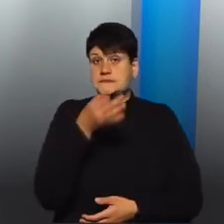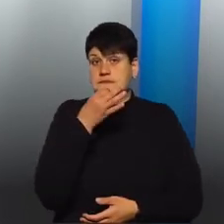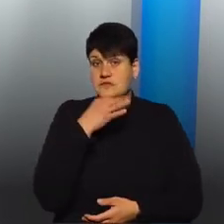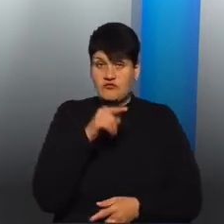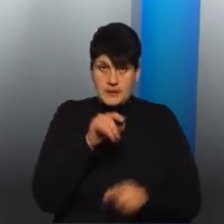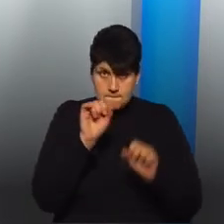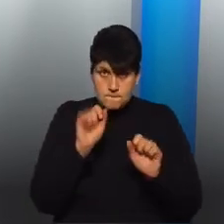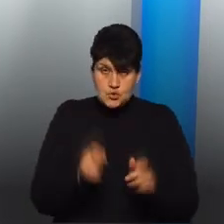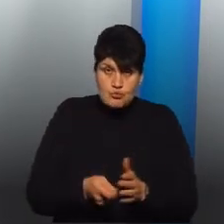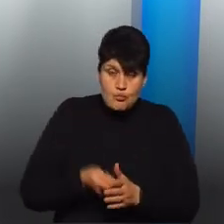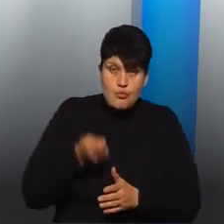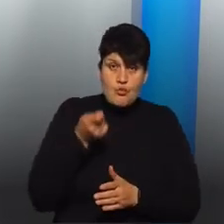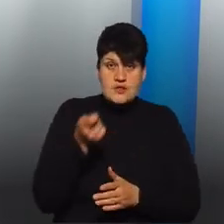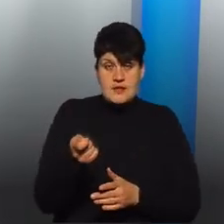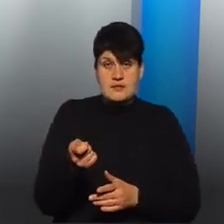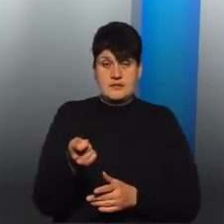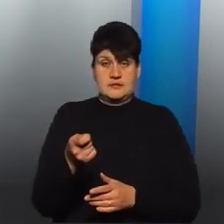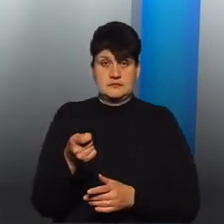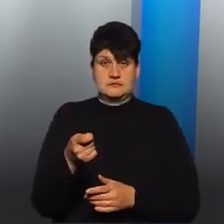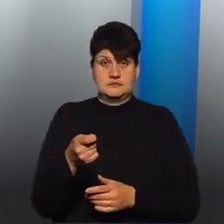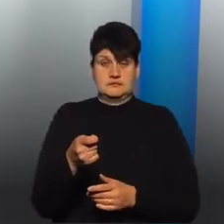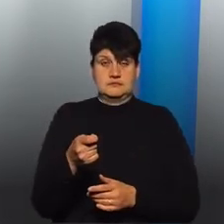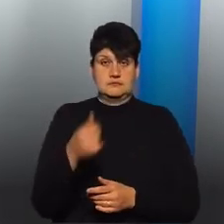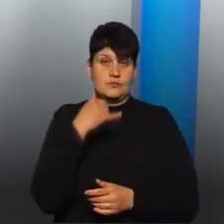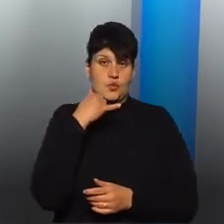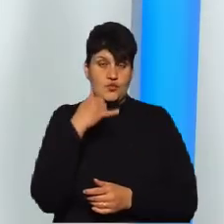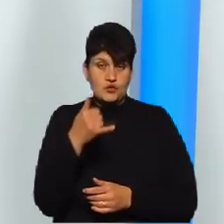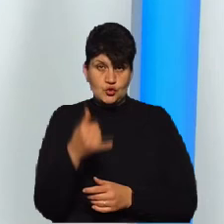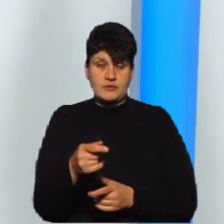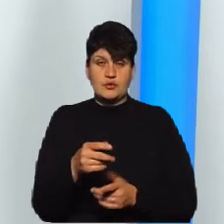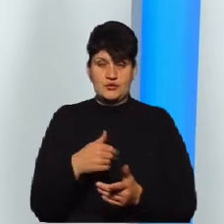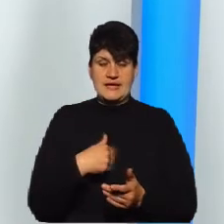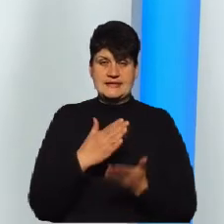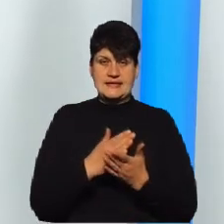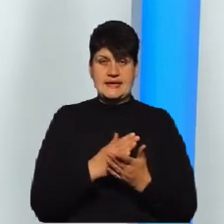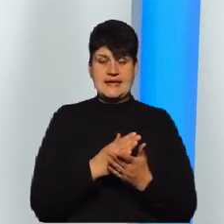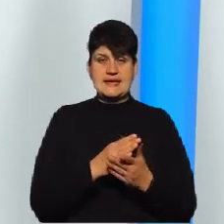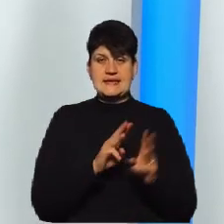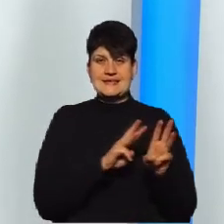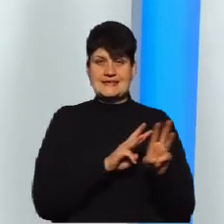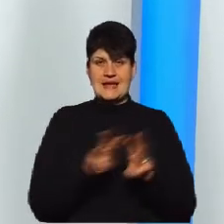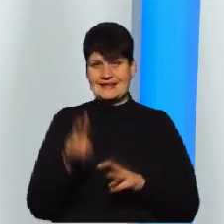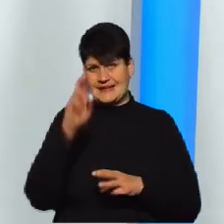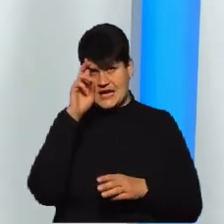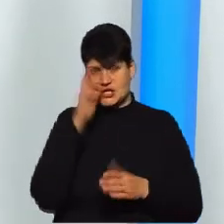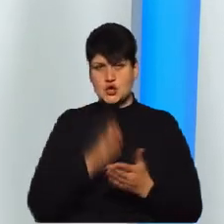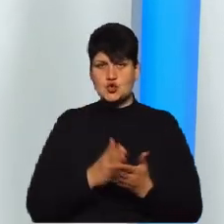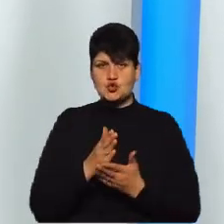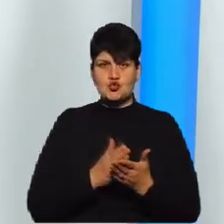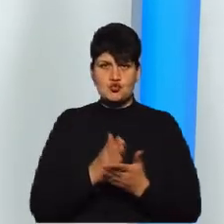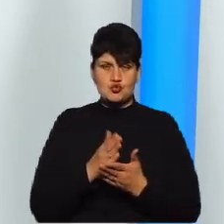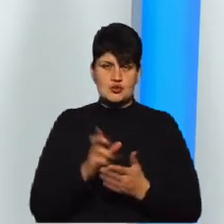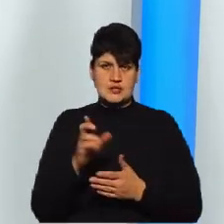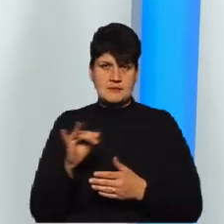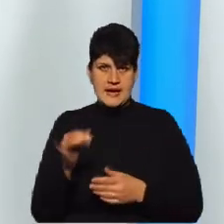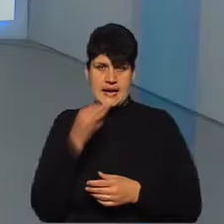подати повідомлення. І на сайті Держлікслужби, у нас є така Державна служба з лікарських засобів та контролю за наркотиками, і є її підрозділ